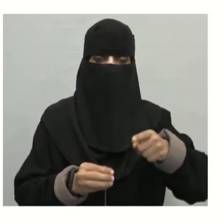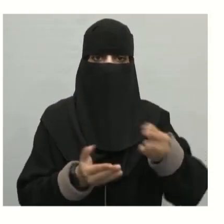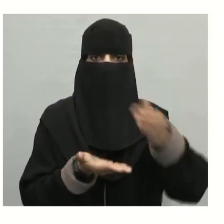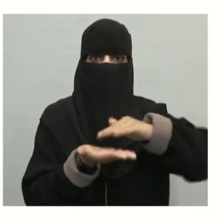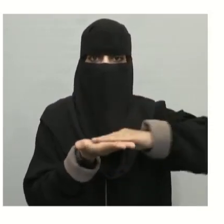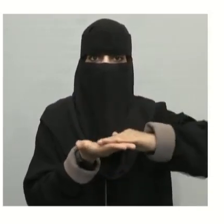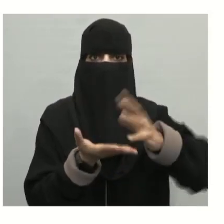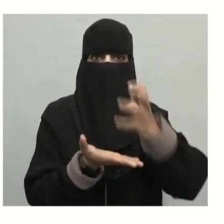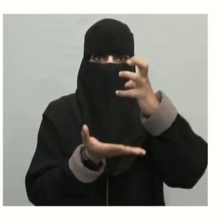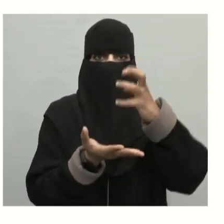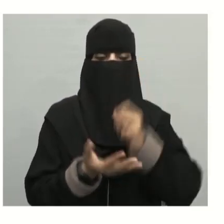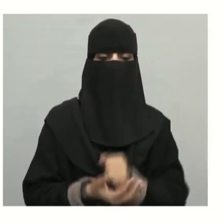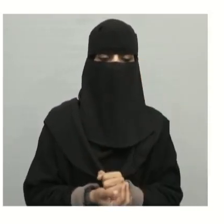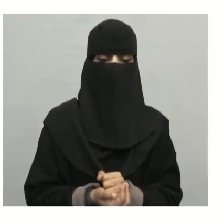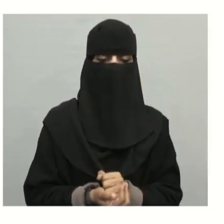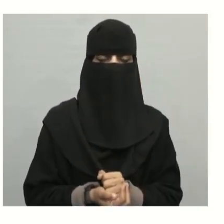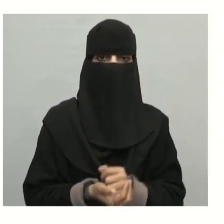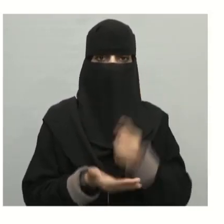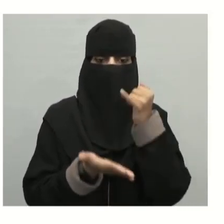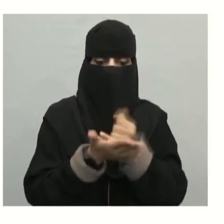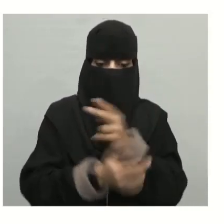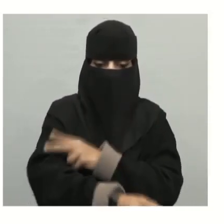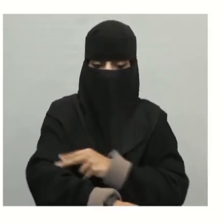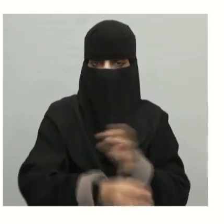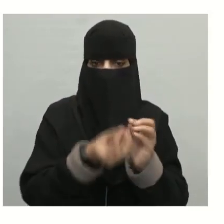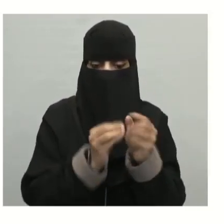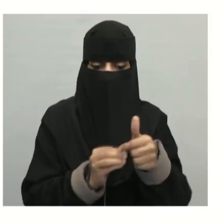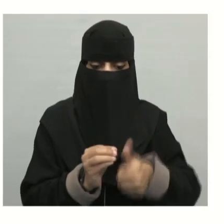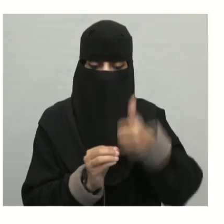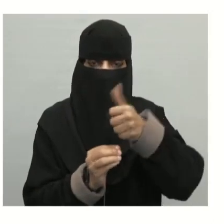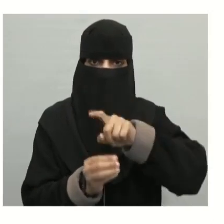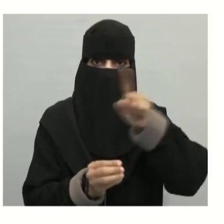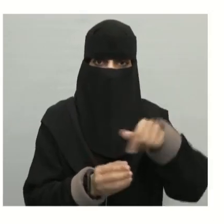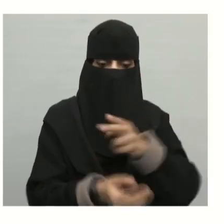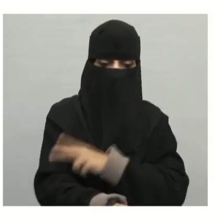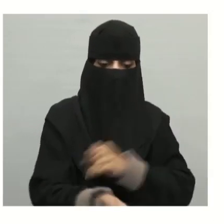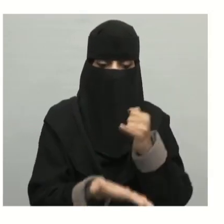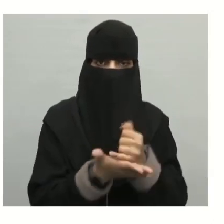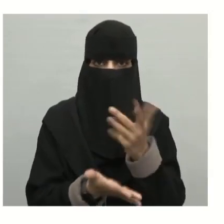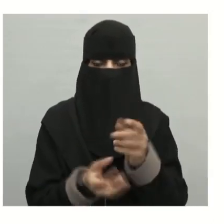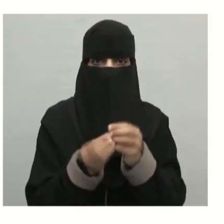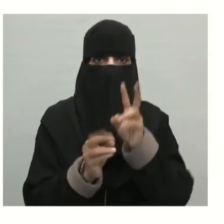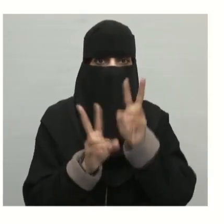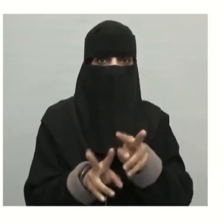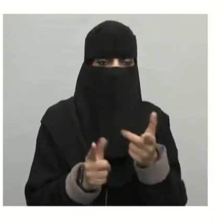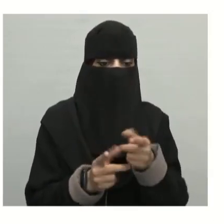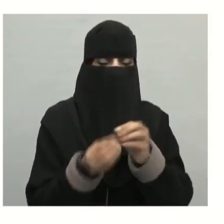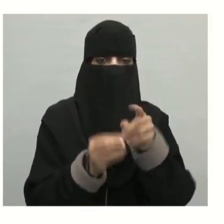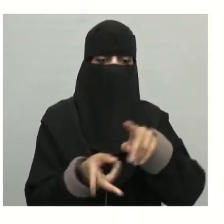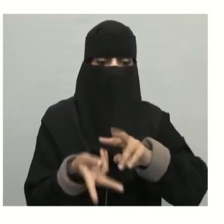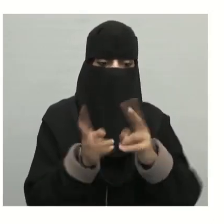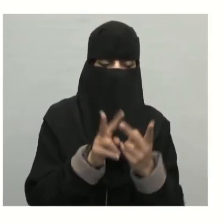سطحها خشن الاعتماد على لون المخدش افضل من الاعتماد على لون المعدن نفسه لان لون